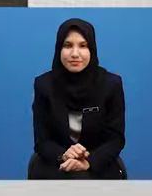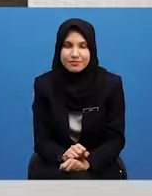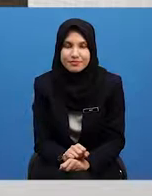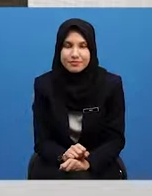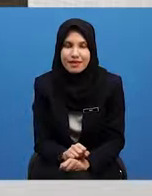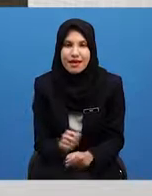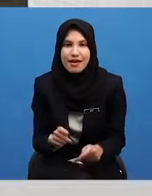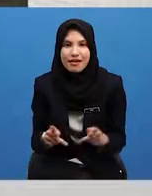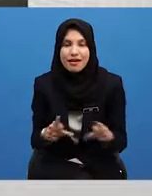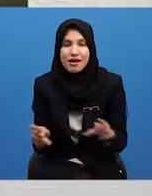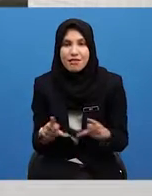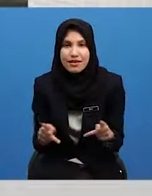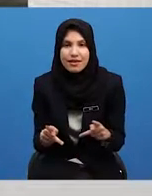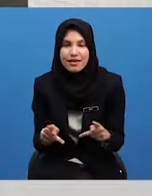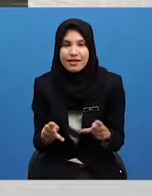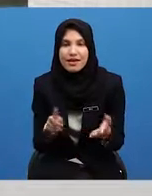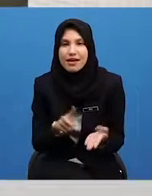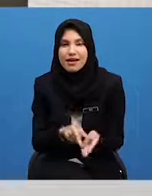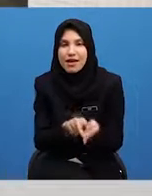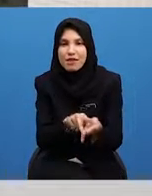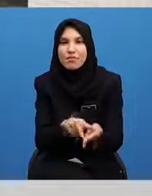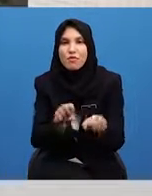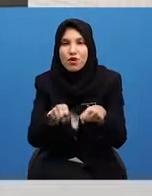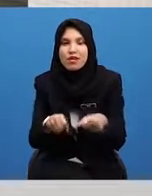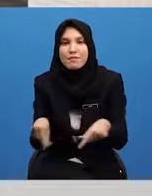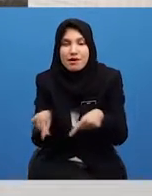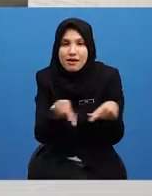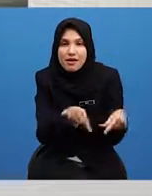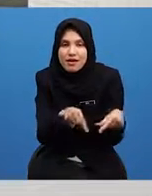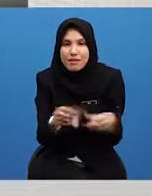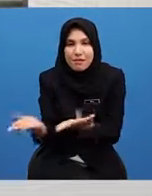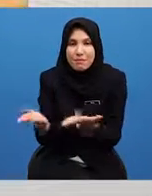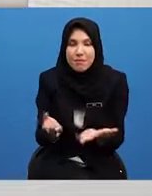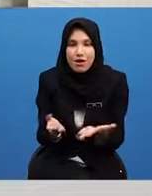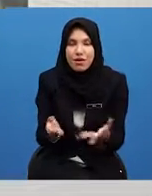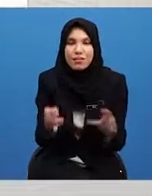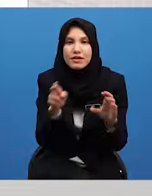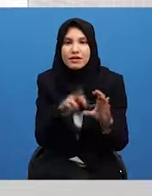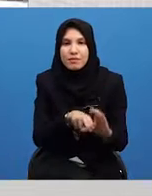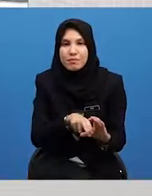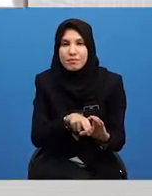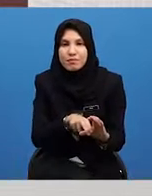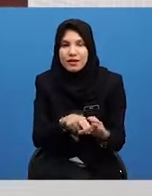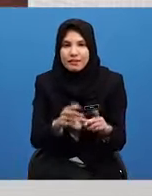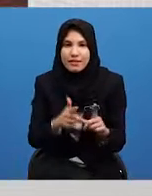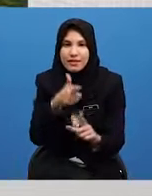kabel boleh bergerak dan membawa penumpang